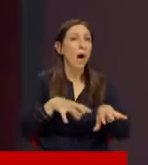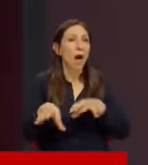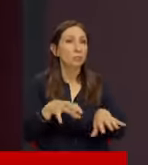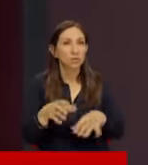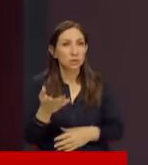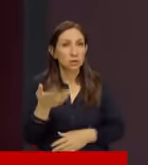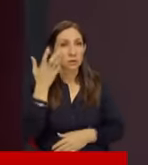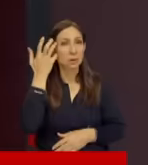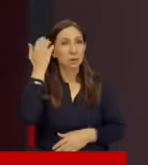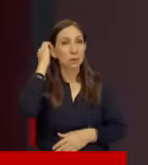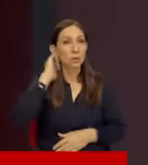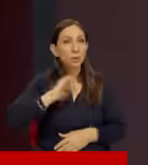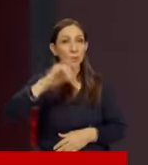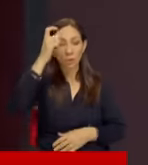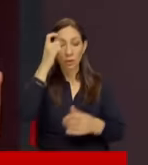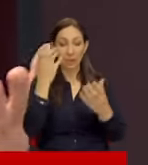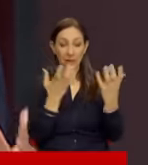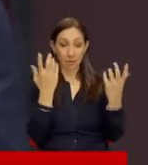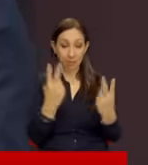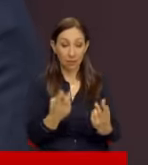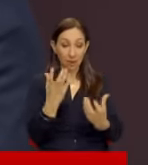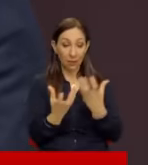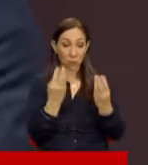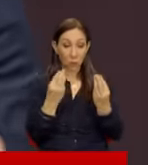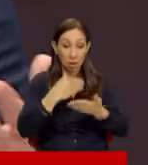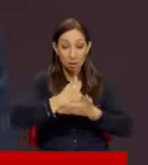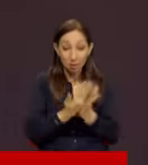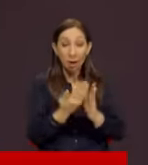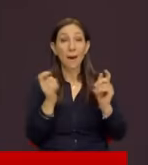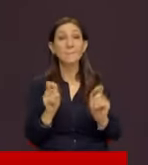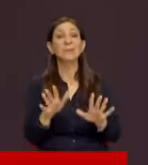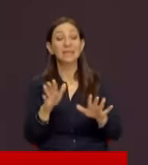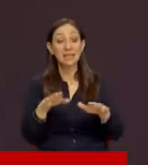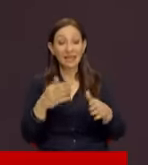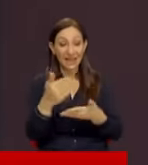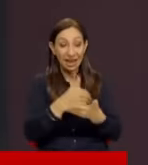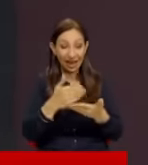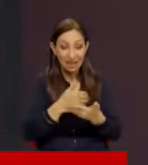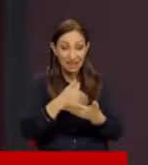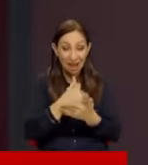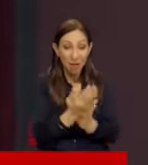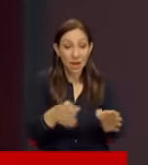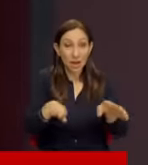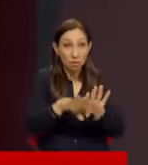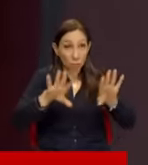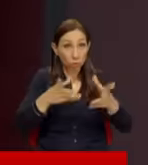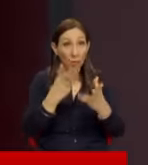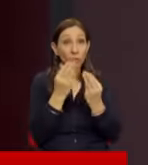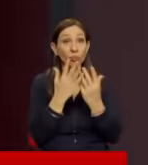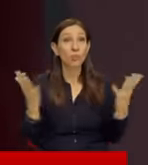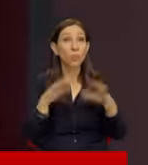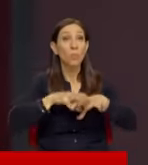yani. Memleketin kaynaklarını düzgün dağıtmazsan, geliri dağılımı eşitliğini bozarsan bu en büyük bölücülüktür